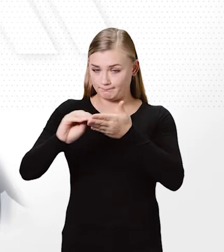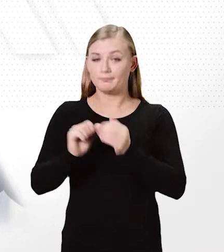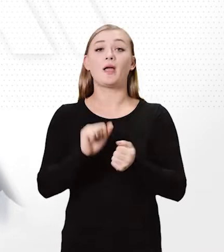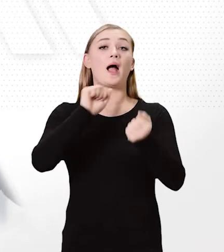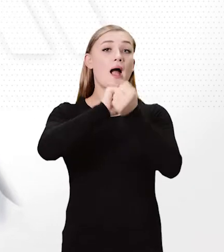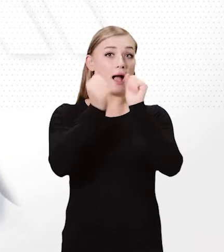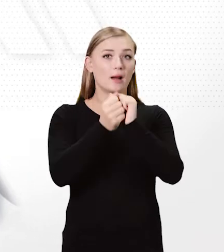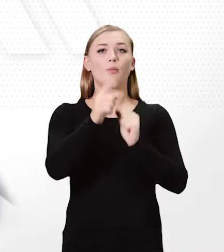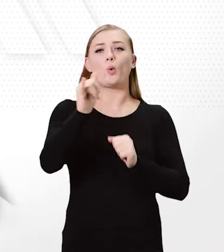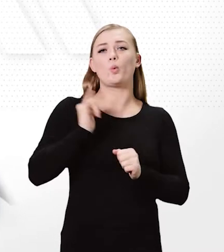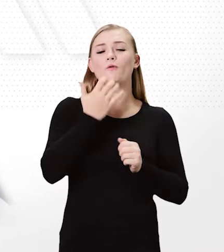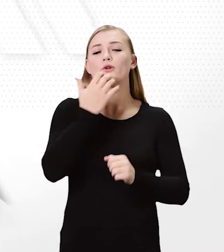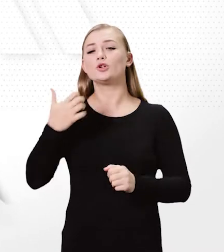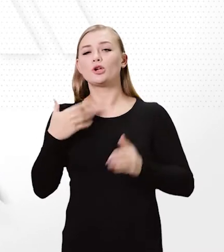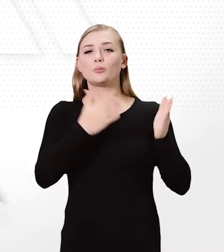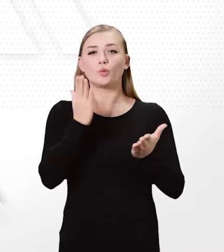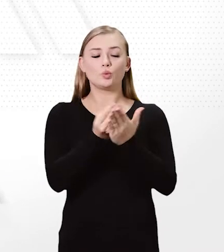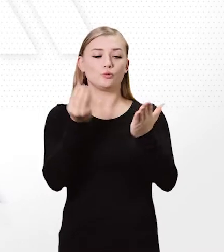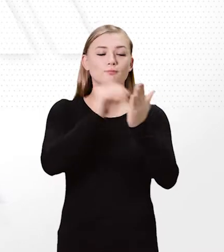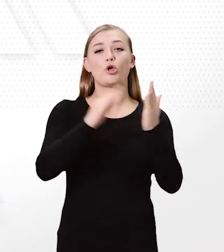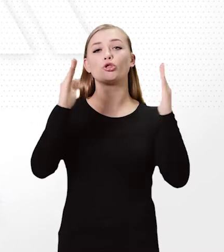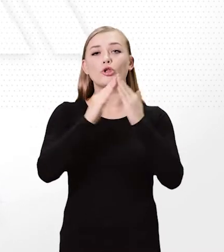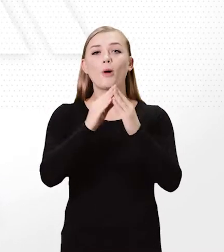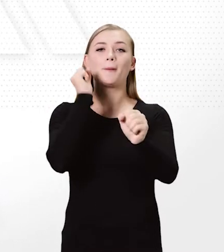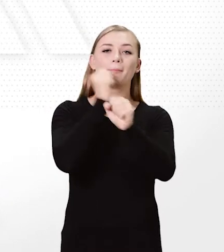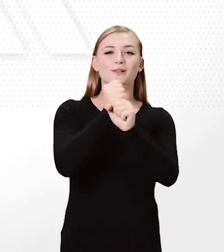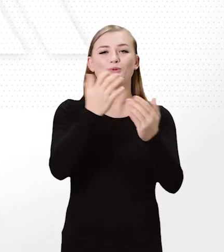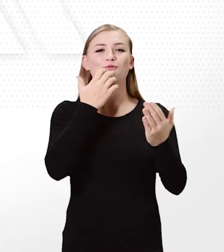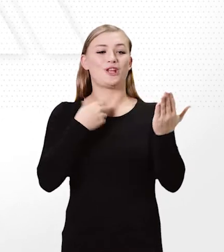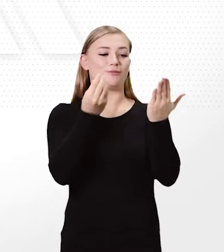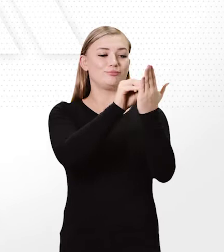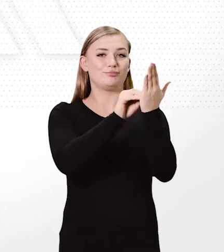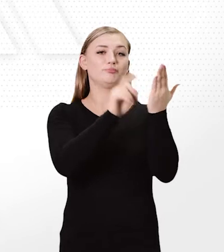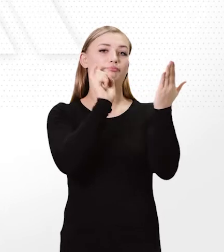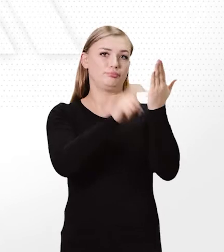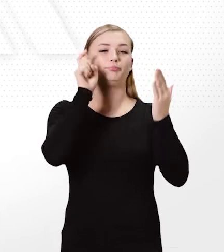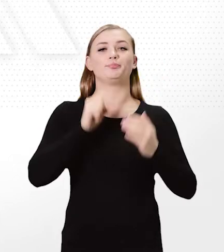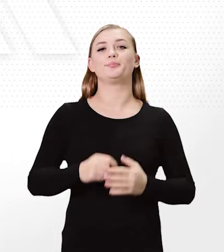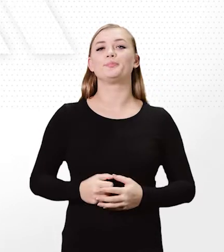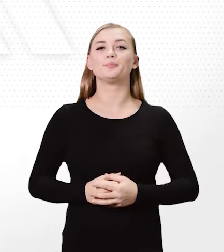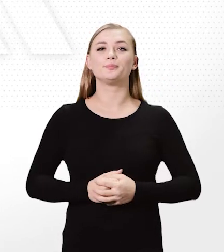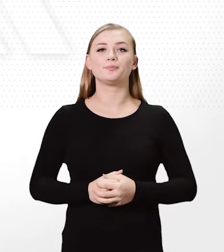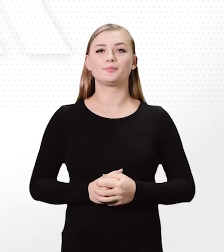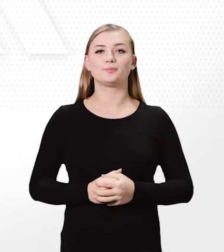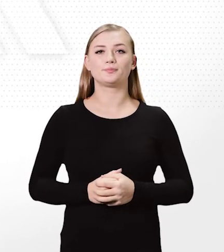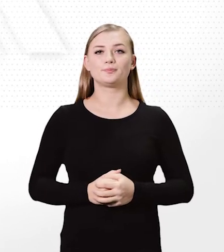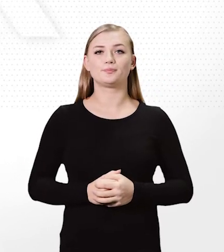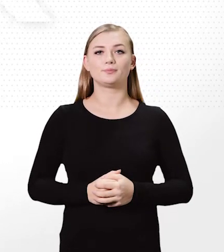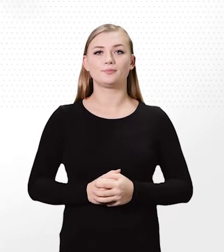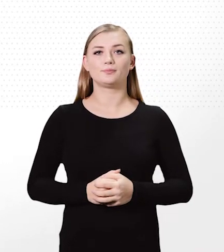zdarzenia ręcznie lub wybierając adres już wcześniej wprowadzony, na przykład dom lub praca.